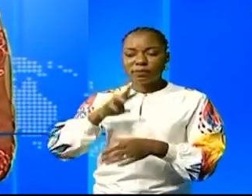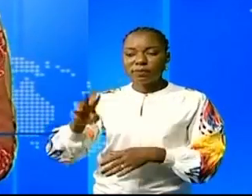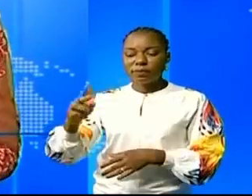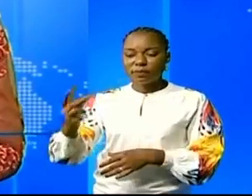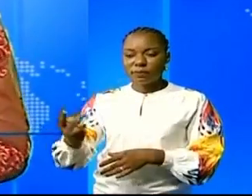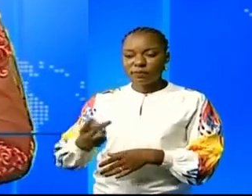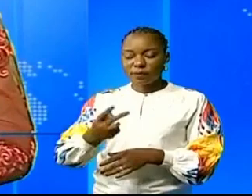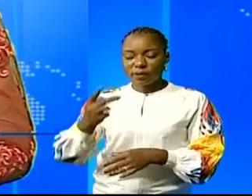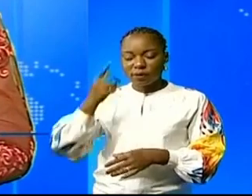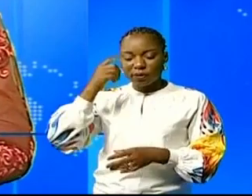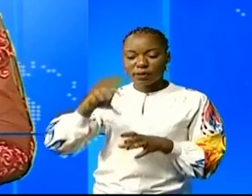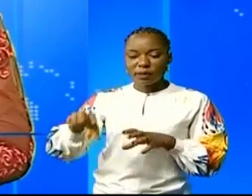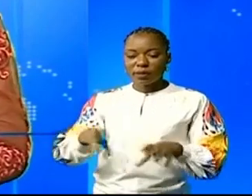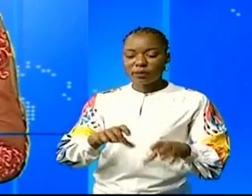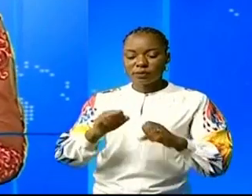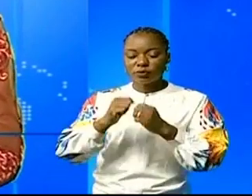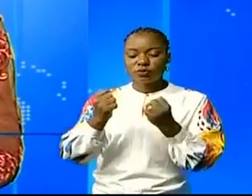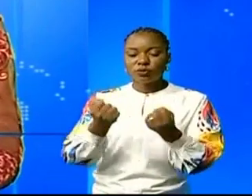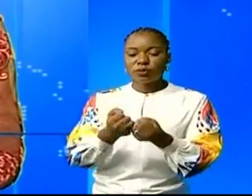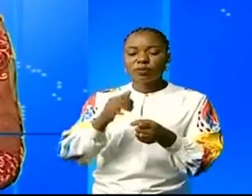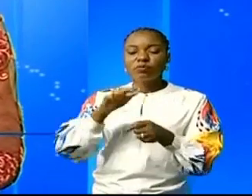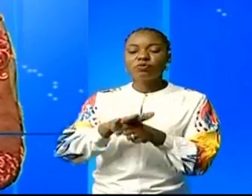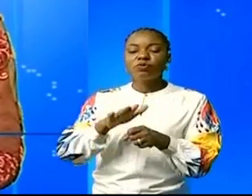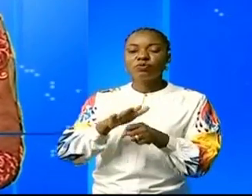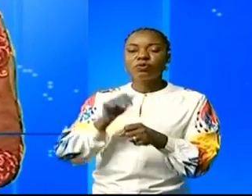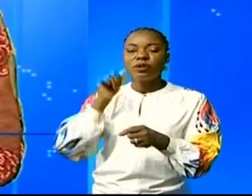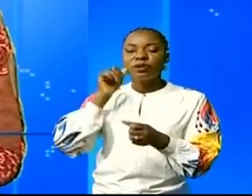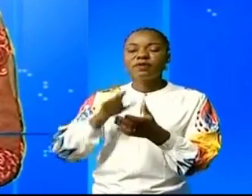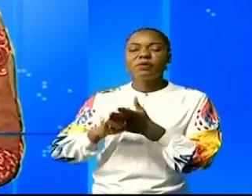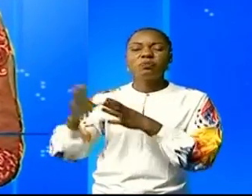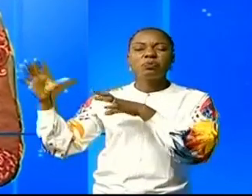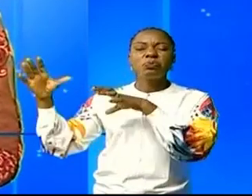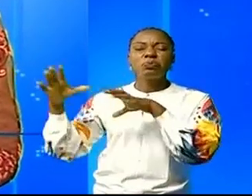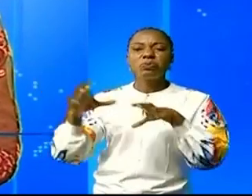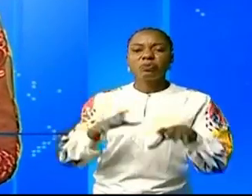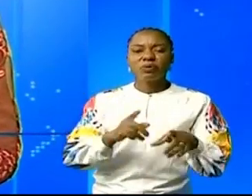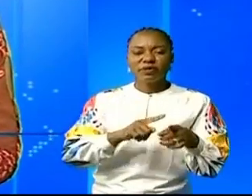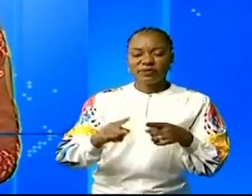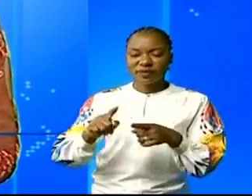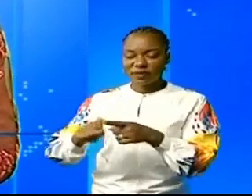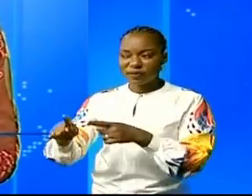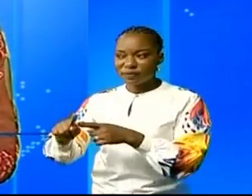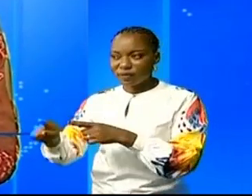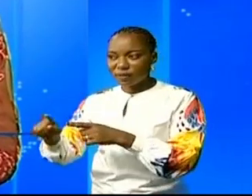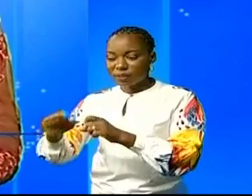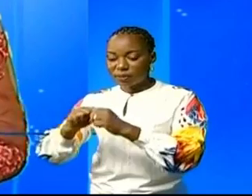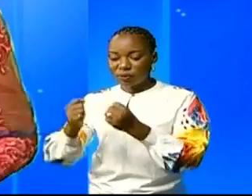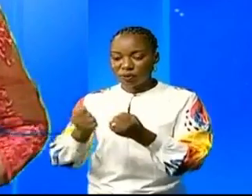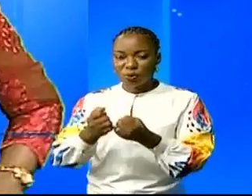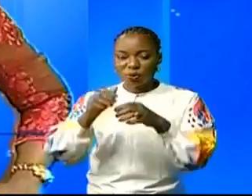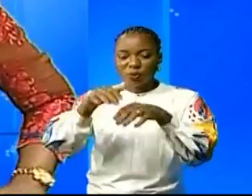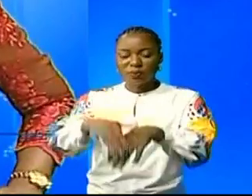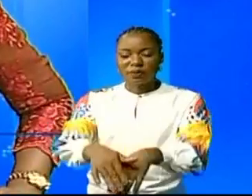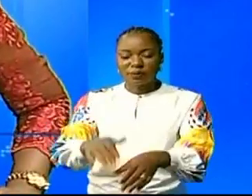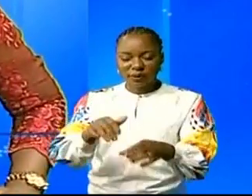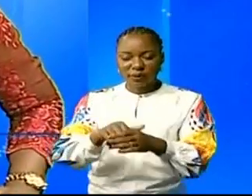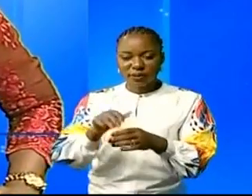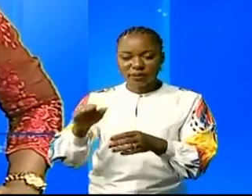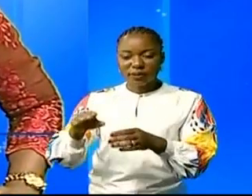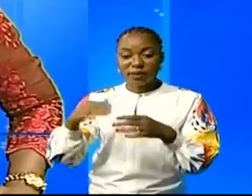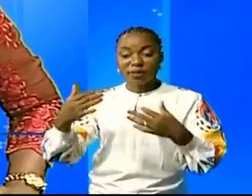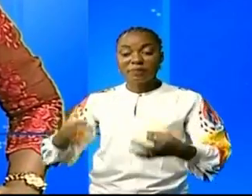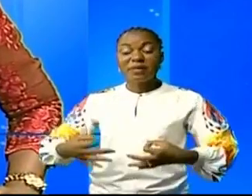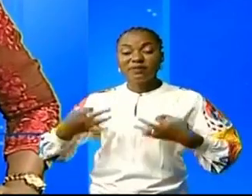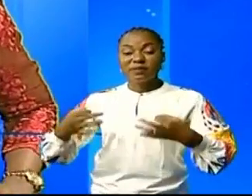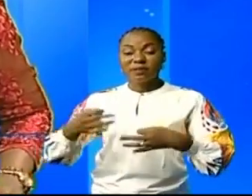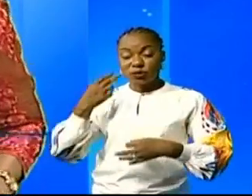pour l'action sociale. Plusieurs femmes venues de différentes structures en préparent à cette